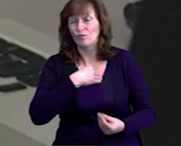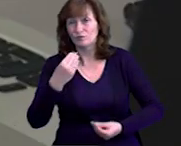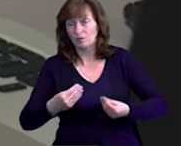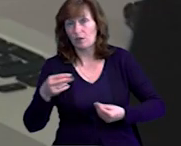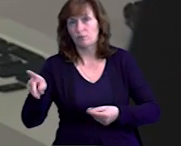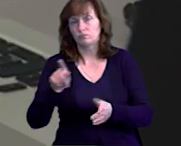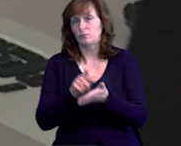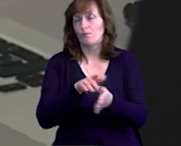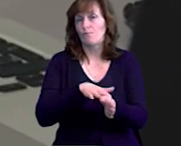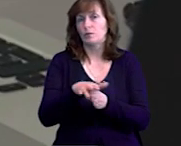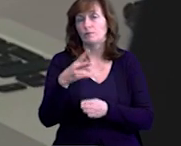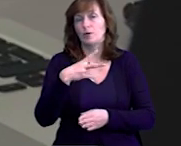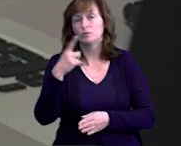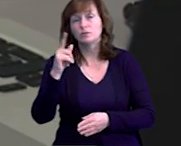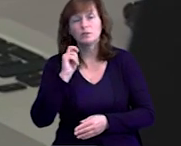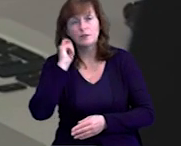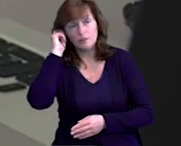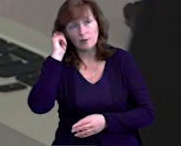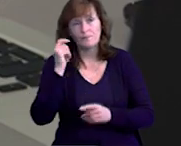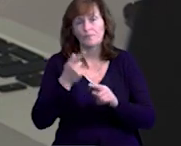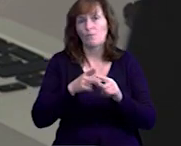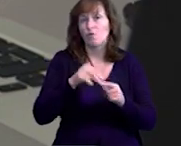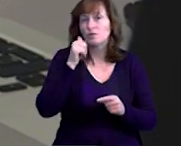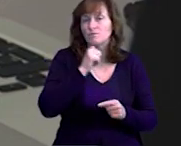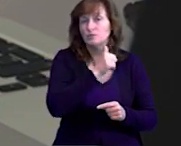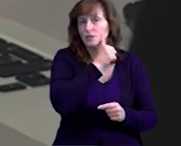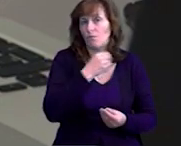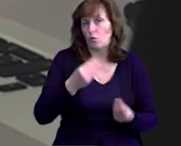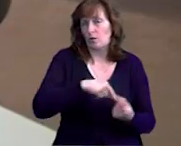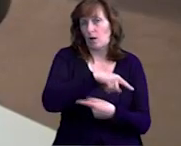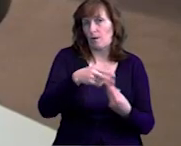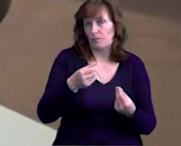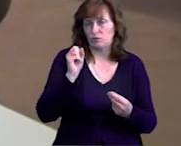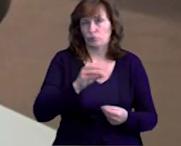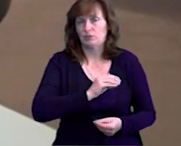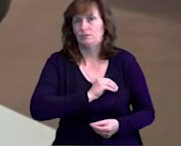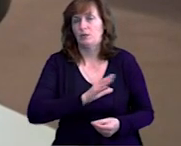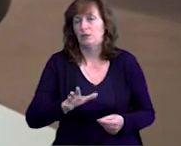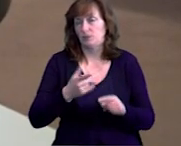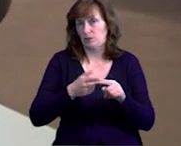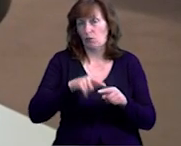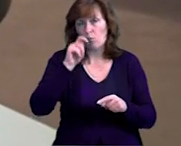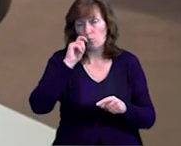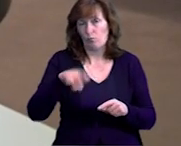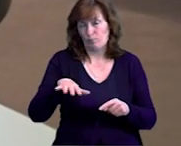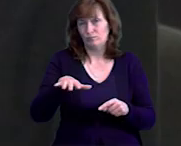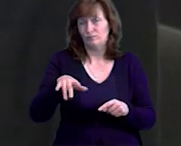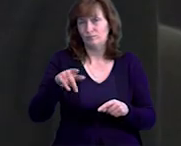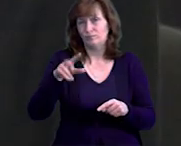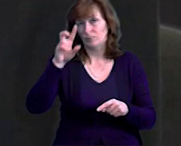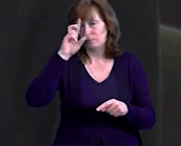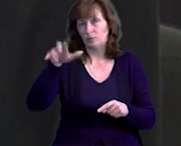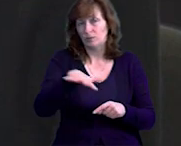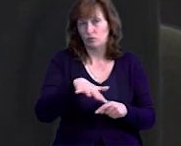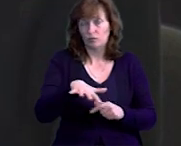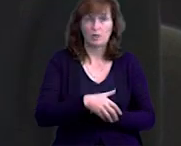рік. Юрист Сергій Рева каже, легалізація тіньового грального бізнесу може збагатити бюджет країни, але є сумніви щодо прозорості роботи